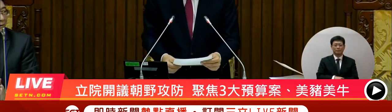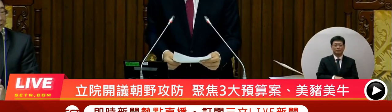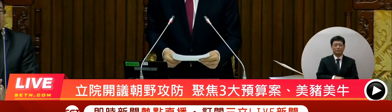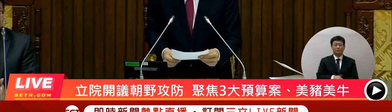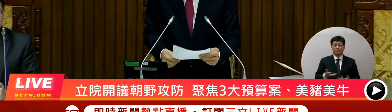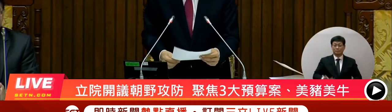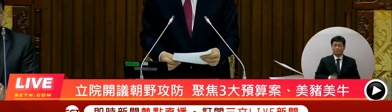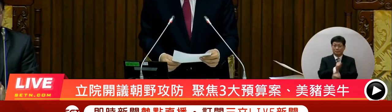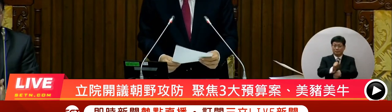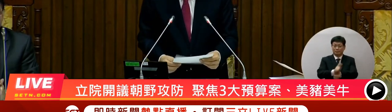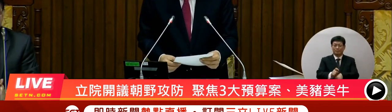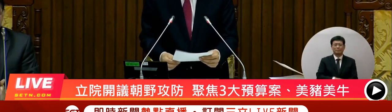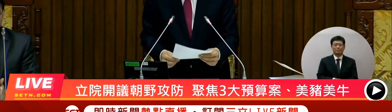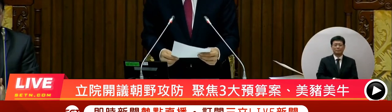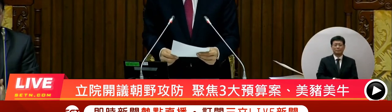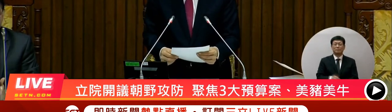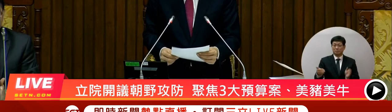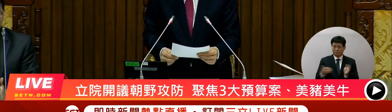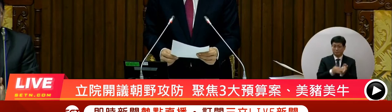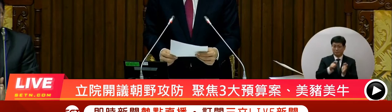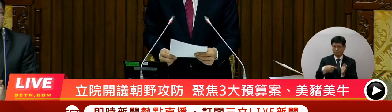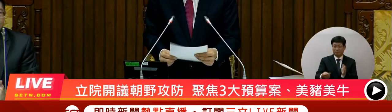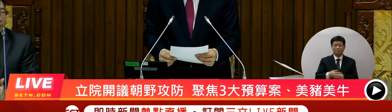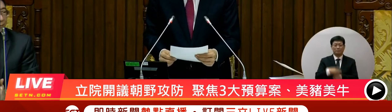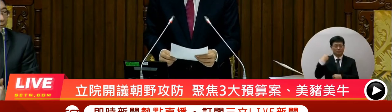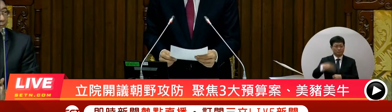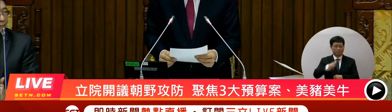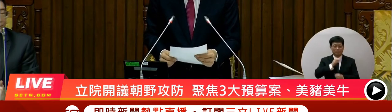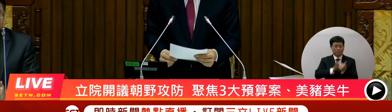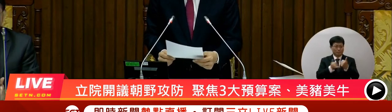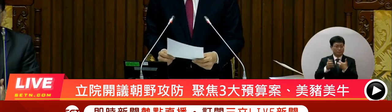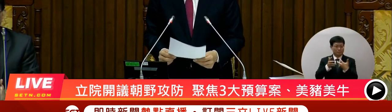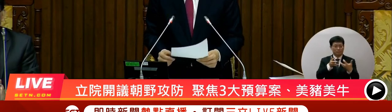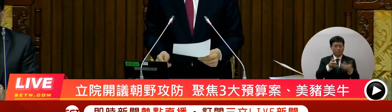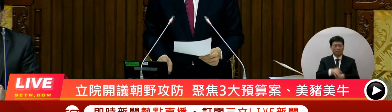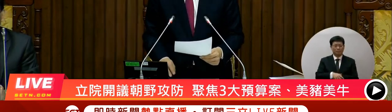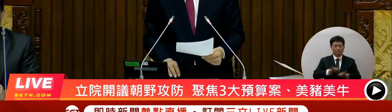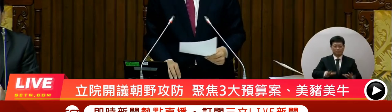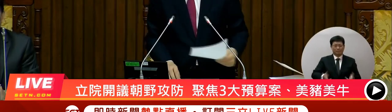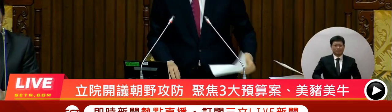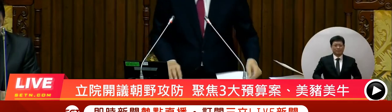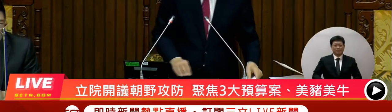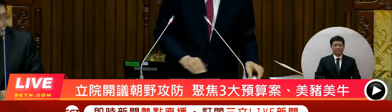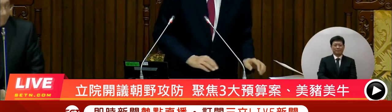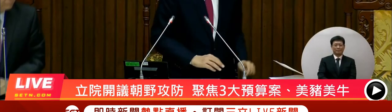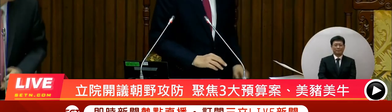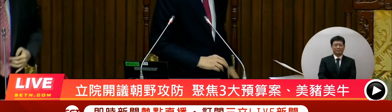休息10分钟，休息之后再进行委员咨询，现在休息。